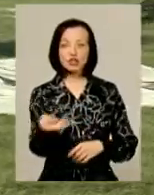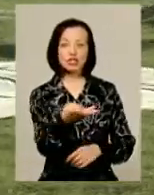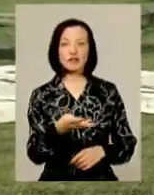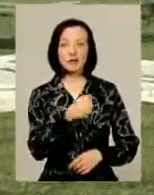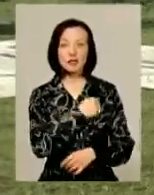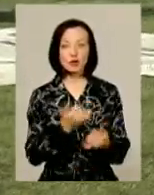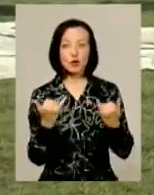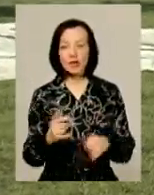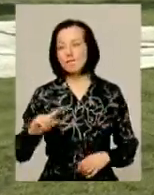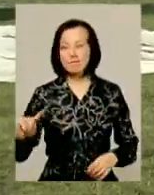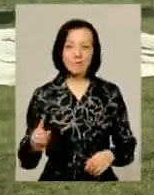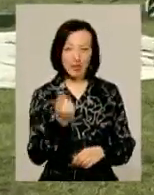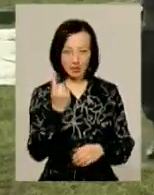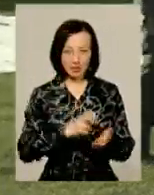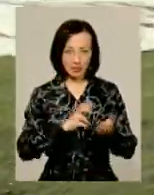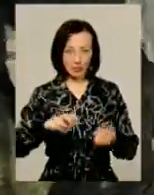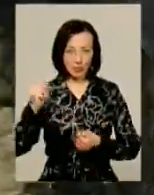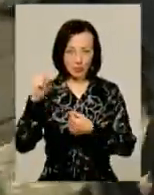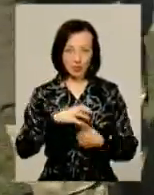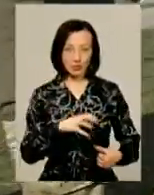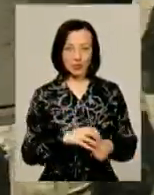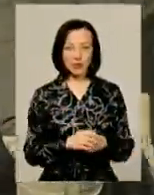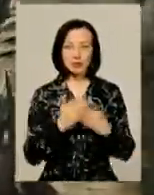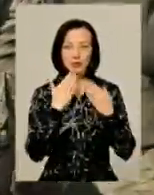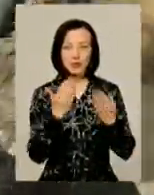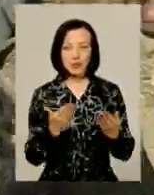бійців сьогодні вперше підкорили небо.